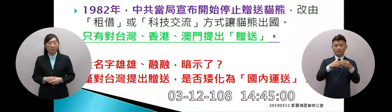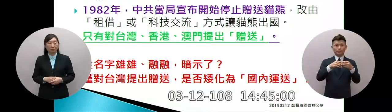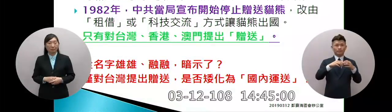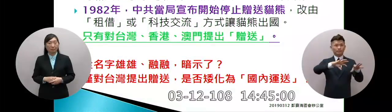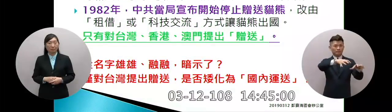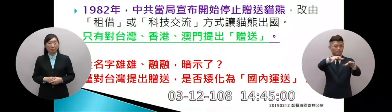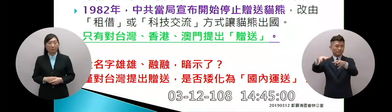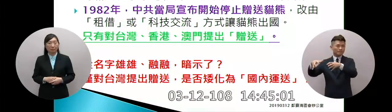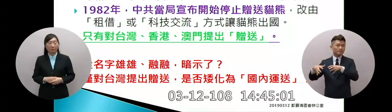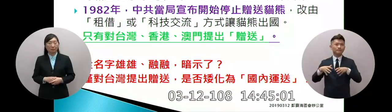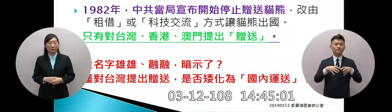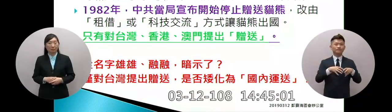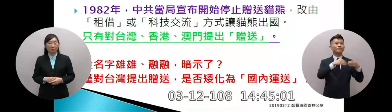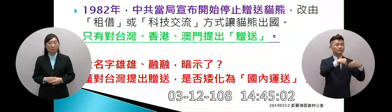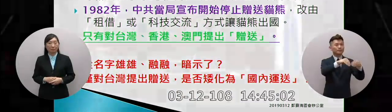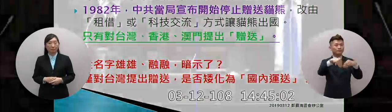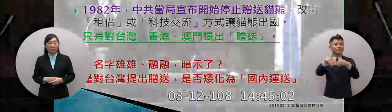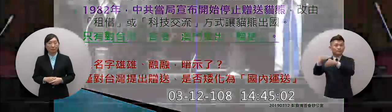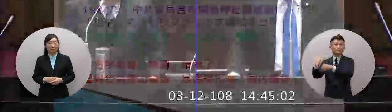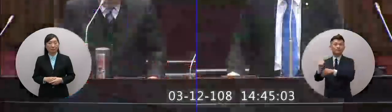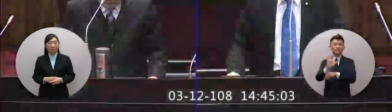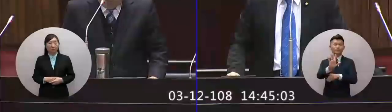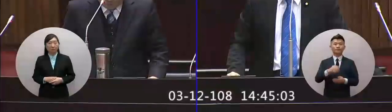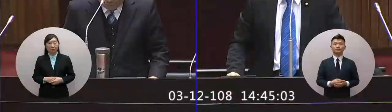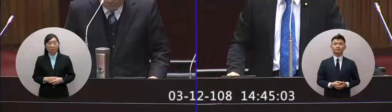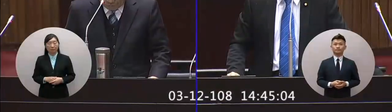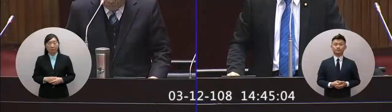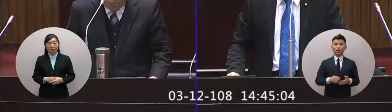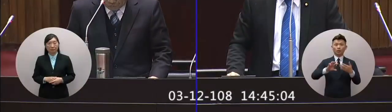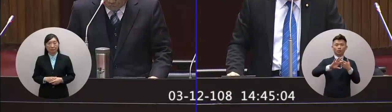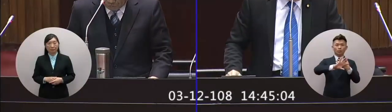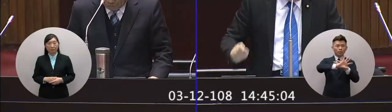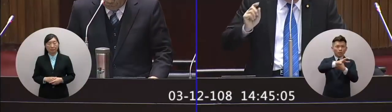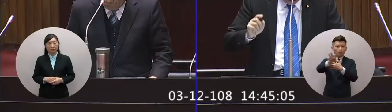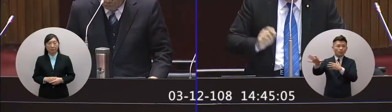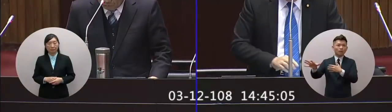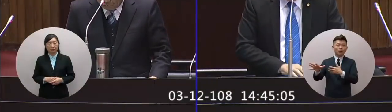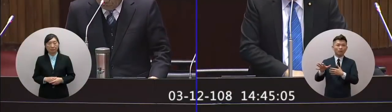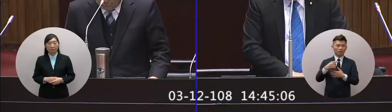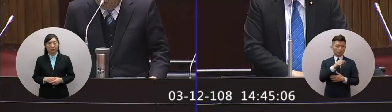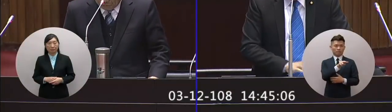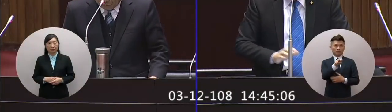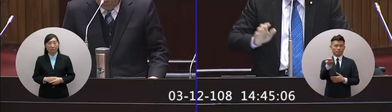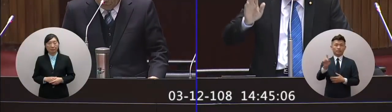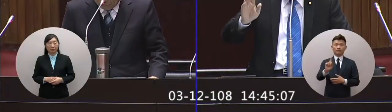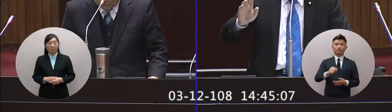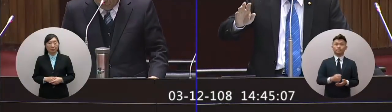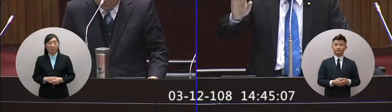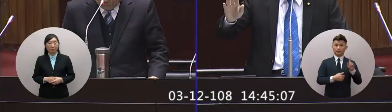界啊这个各地啊哈，结果各个国家，结果我们可以看到，他